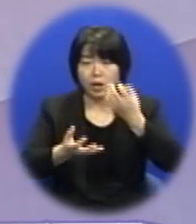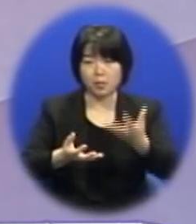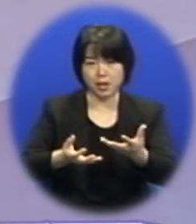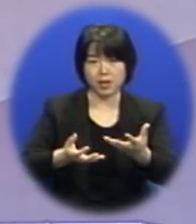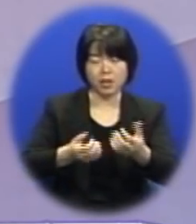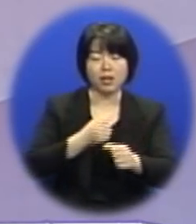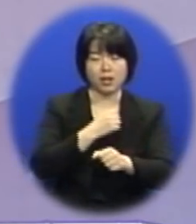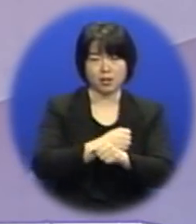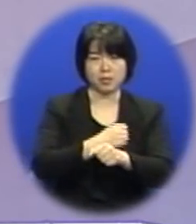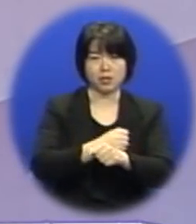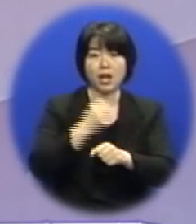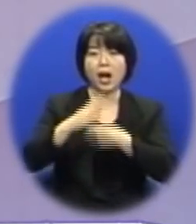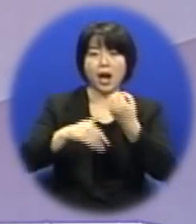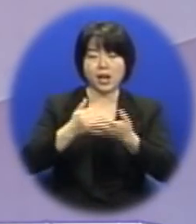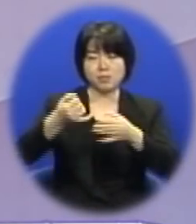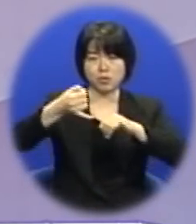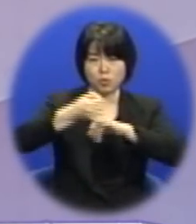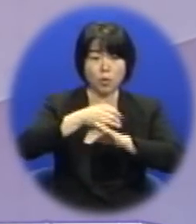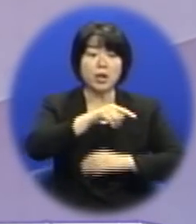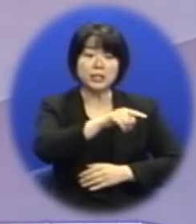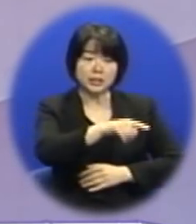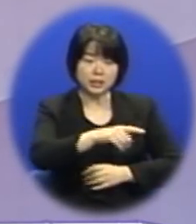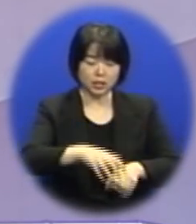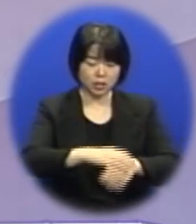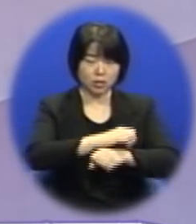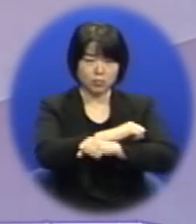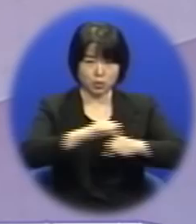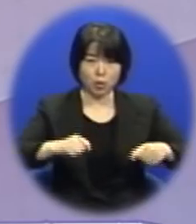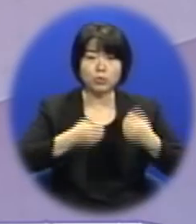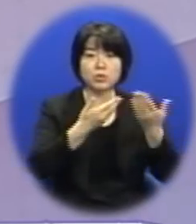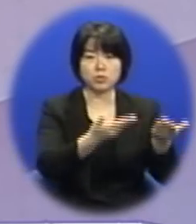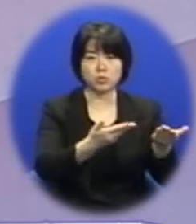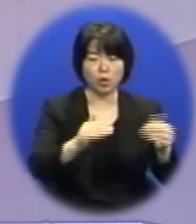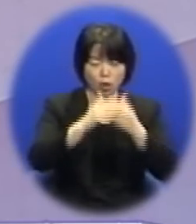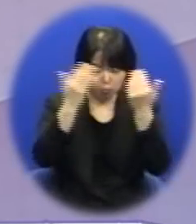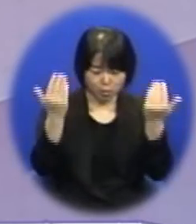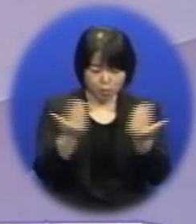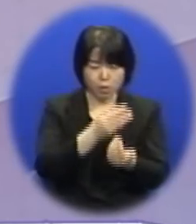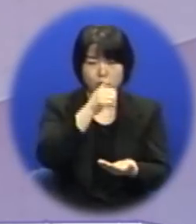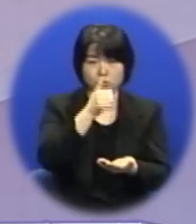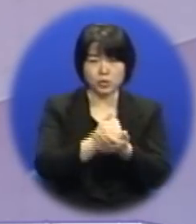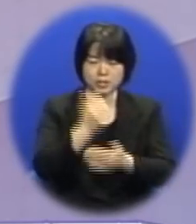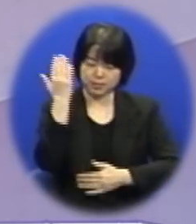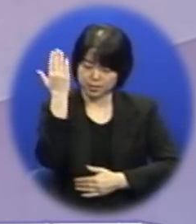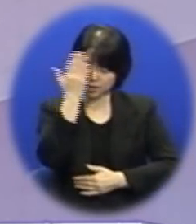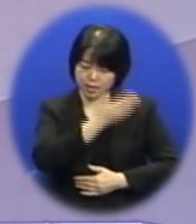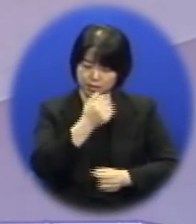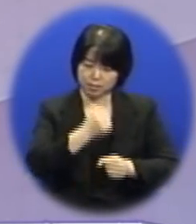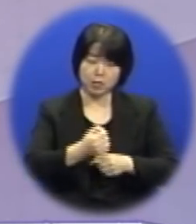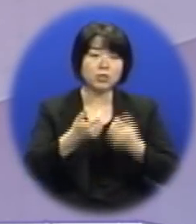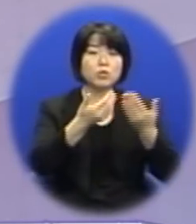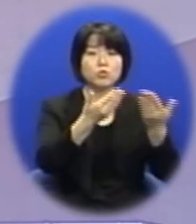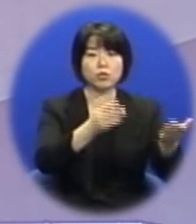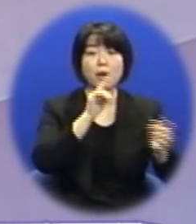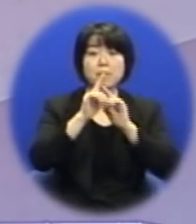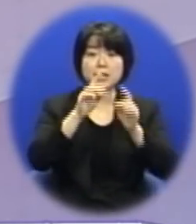고백하고 하나님은 반드시 그를 용서하시고 모든 죄에서 그를 깨끗게 하실 것이라고